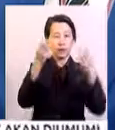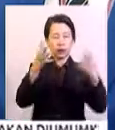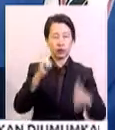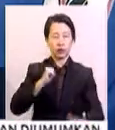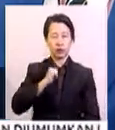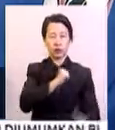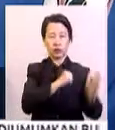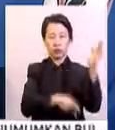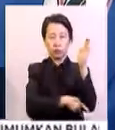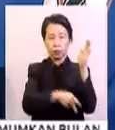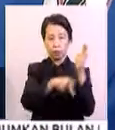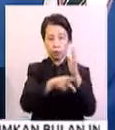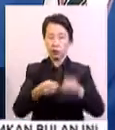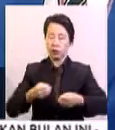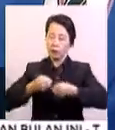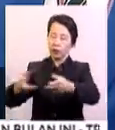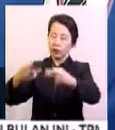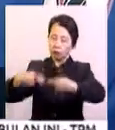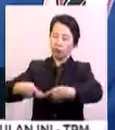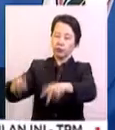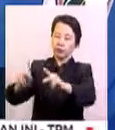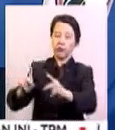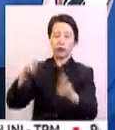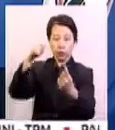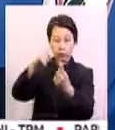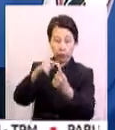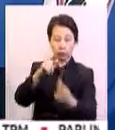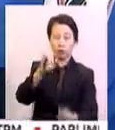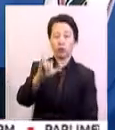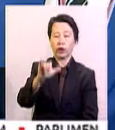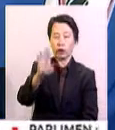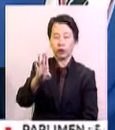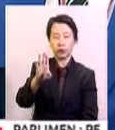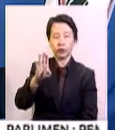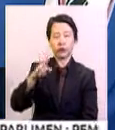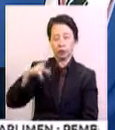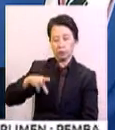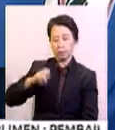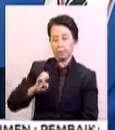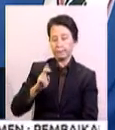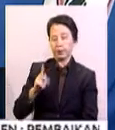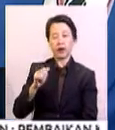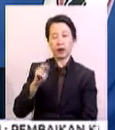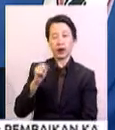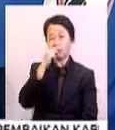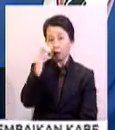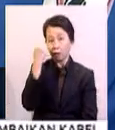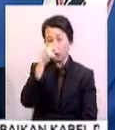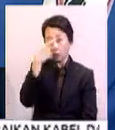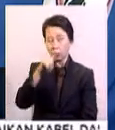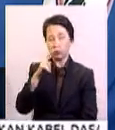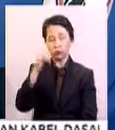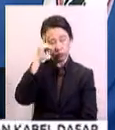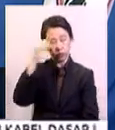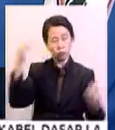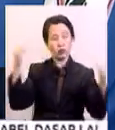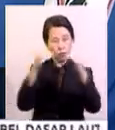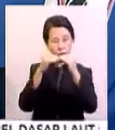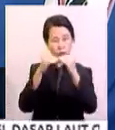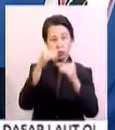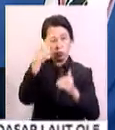parlimen ialah memberikan peluang kepada Yang Berhormat Pekan dah, sebagai the concept of natural justice